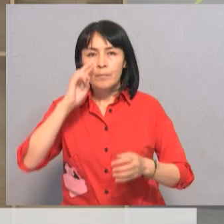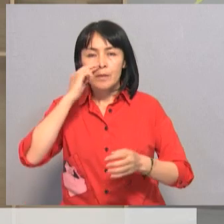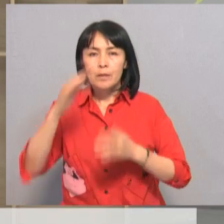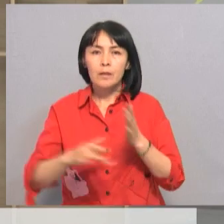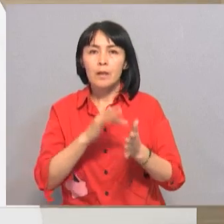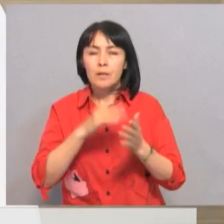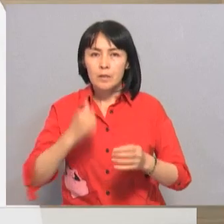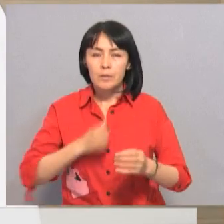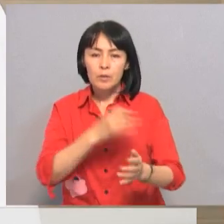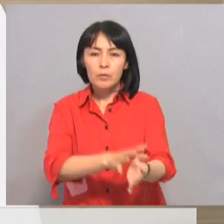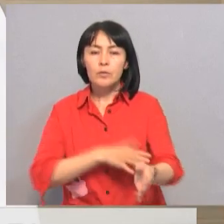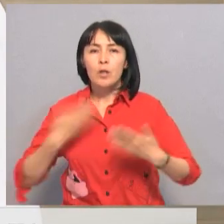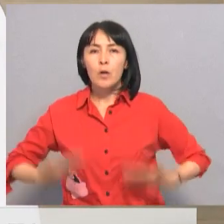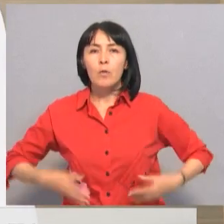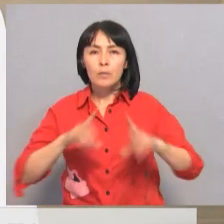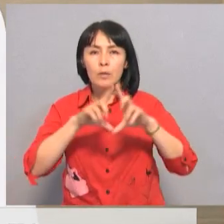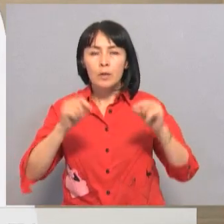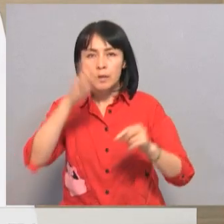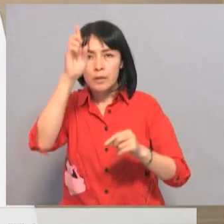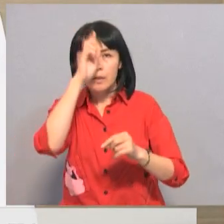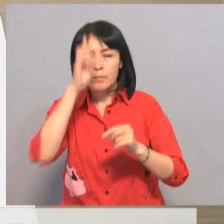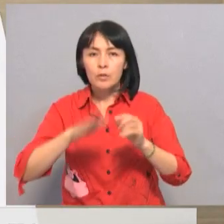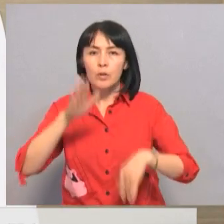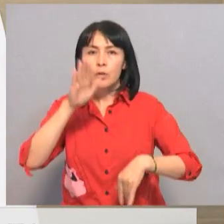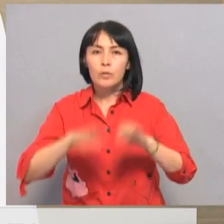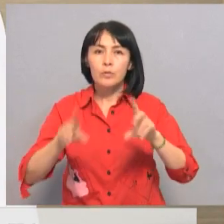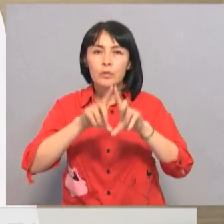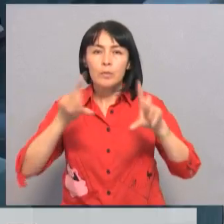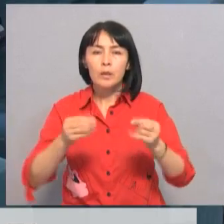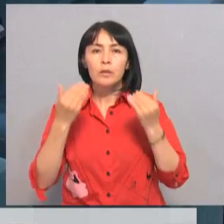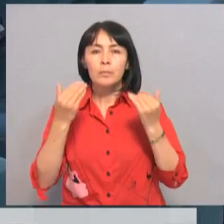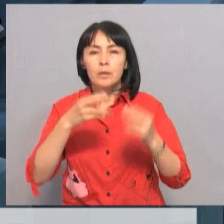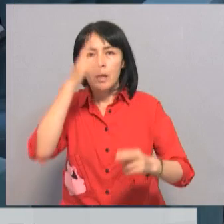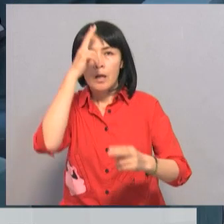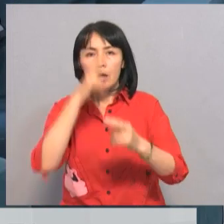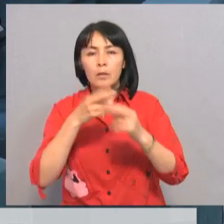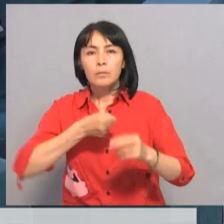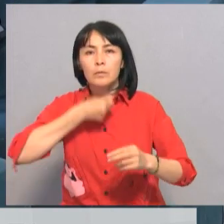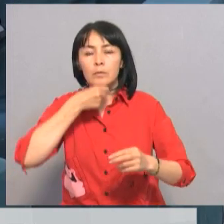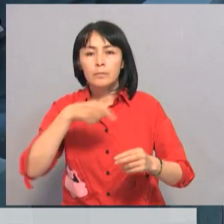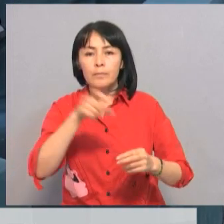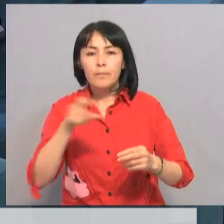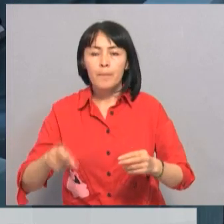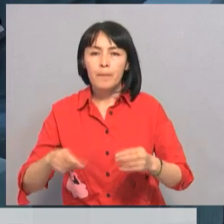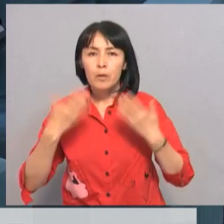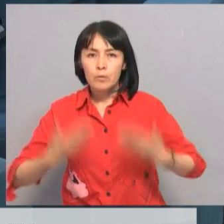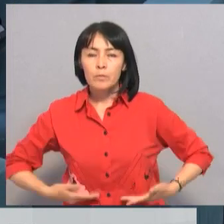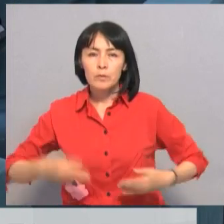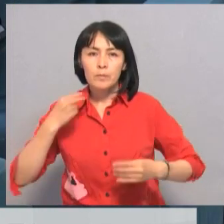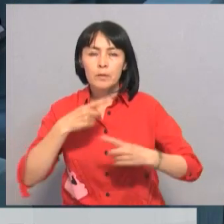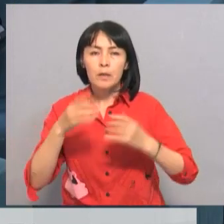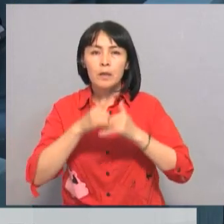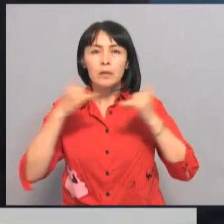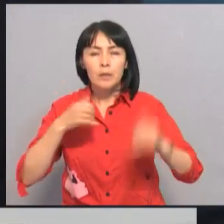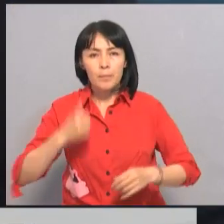Шымкенттегі белсенді ұзақ өмір орталығы елімізде теңдесі жоқ мекеме. Мұнда аға буын азаматтарының өмір сүру сапасын арттыруға,